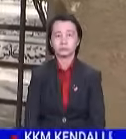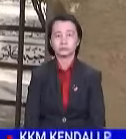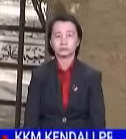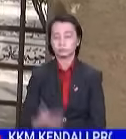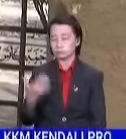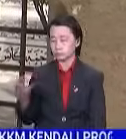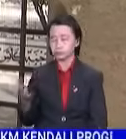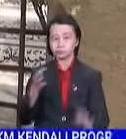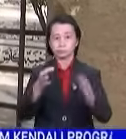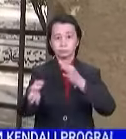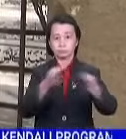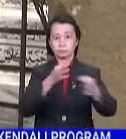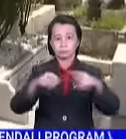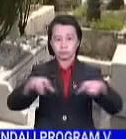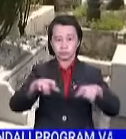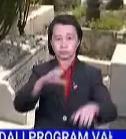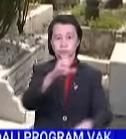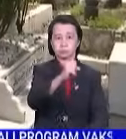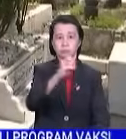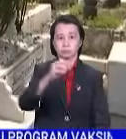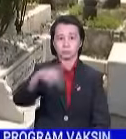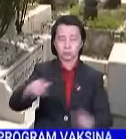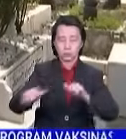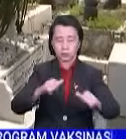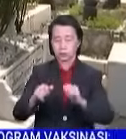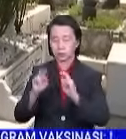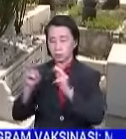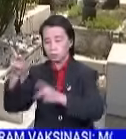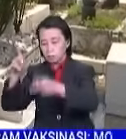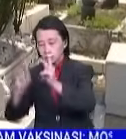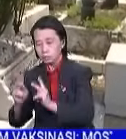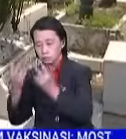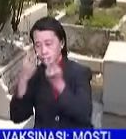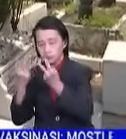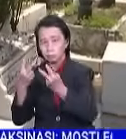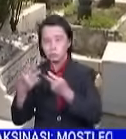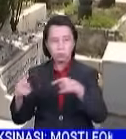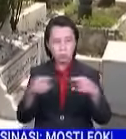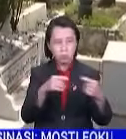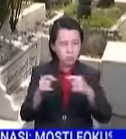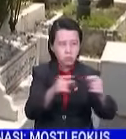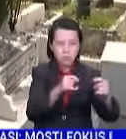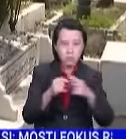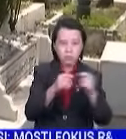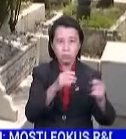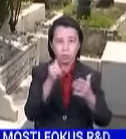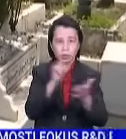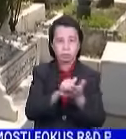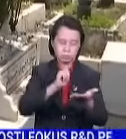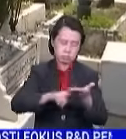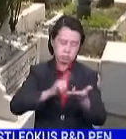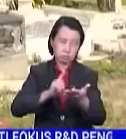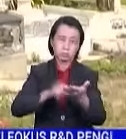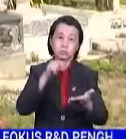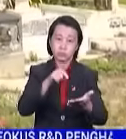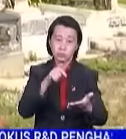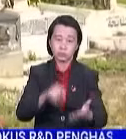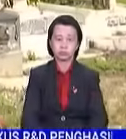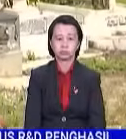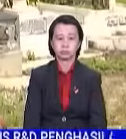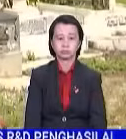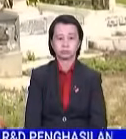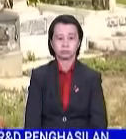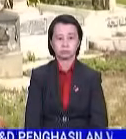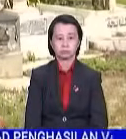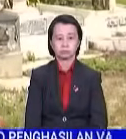Hai beliau mengulas isu pelaksanaan isopi activities terkubur yang menjadi pertikaian segelintir pihak di media sosial